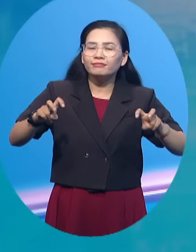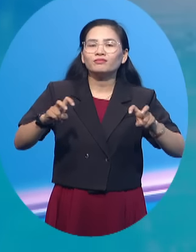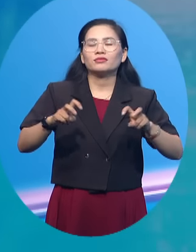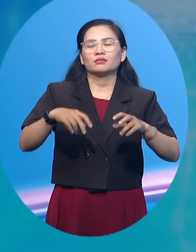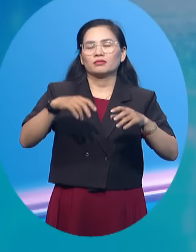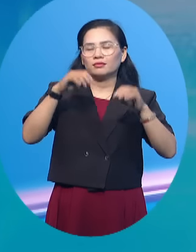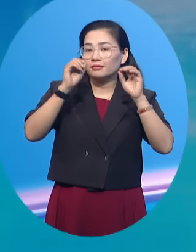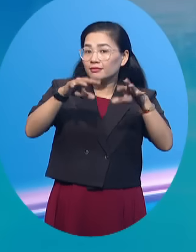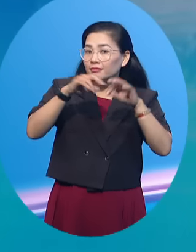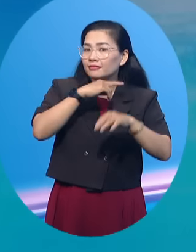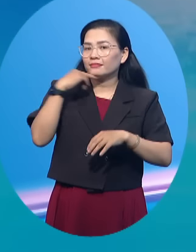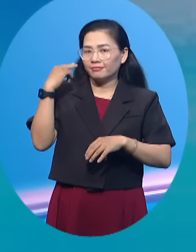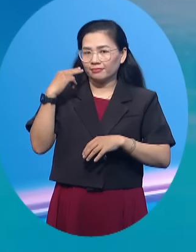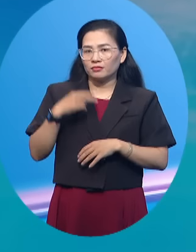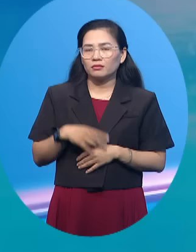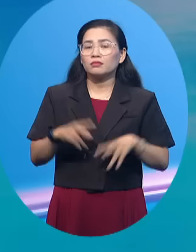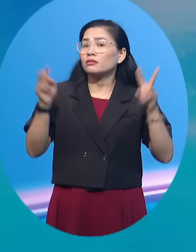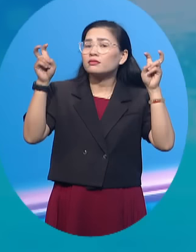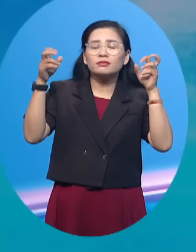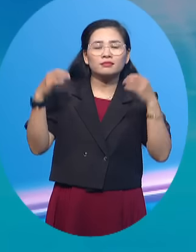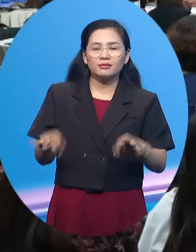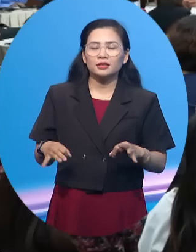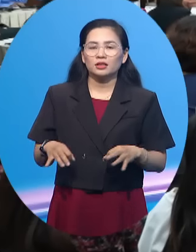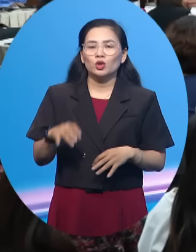Những xu hướng mới trong giảng dạy tiếng Anh.